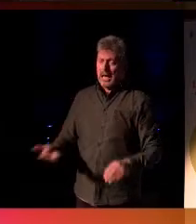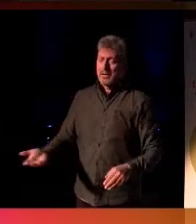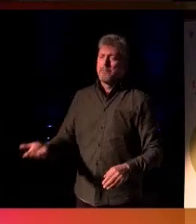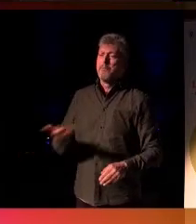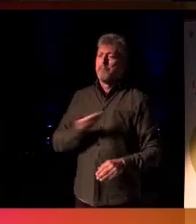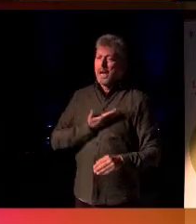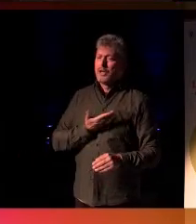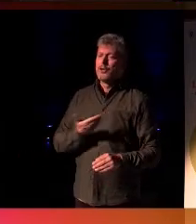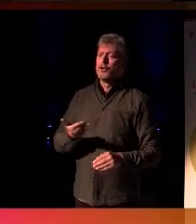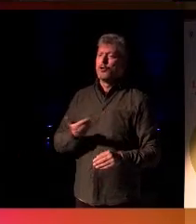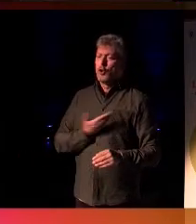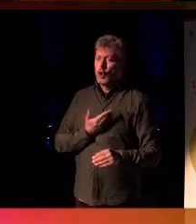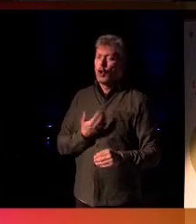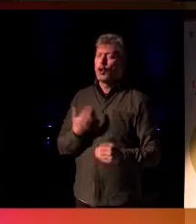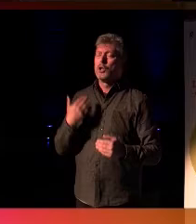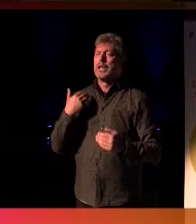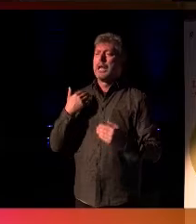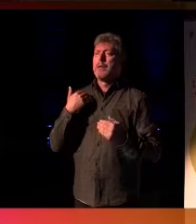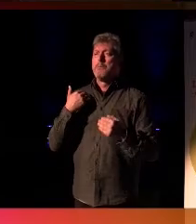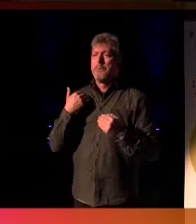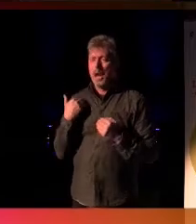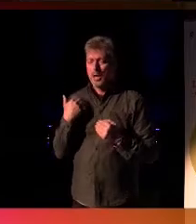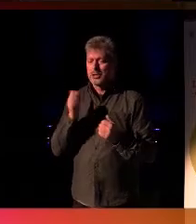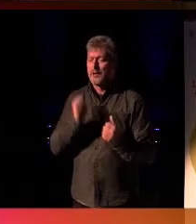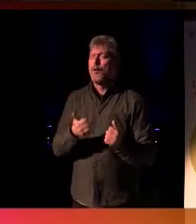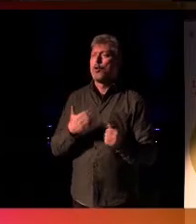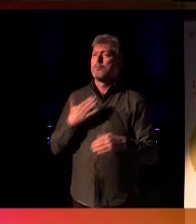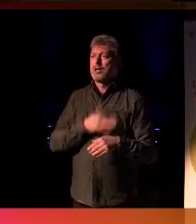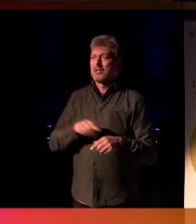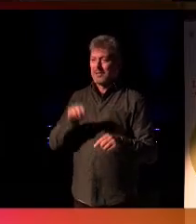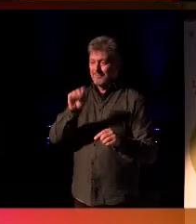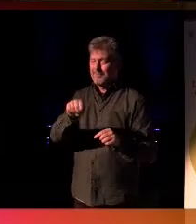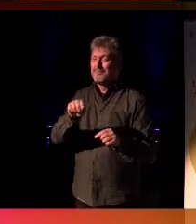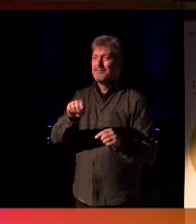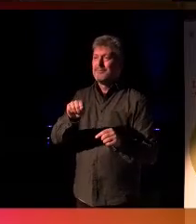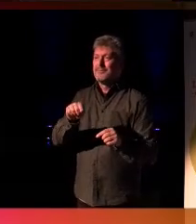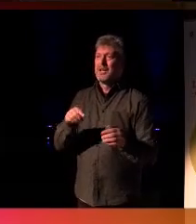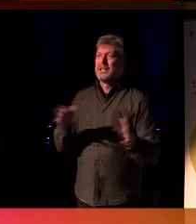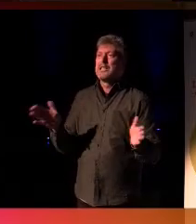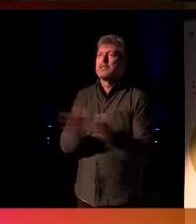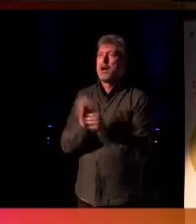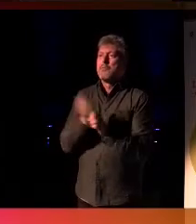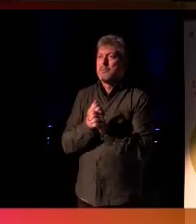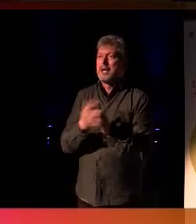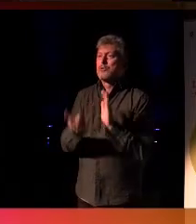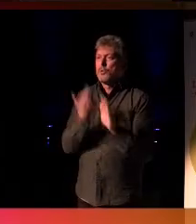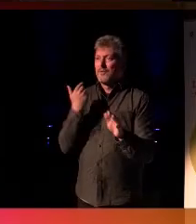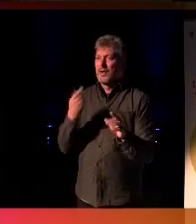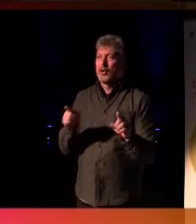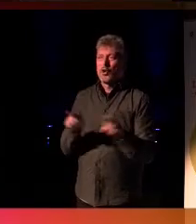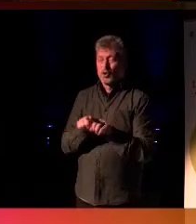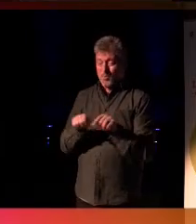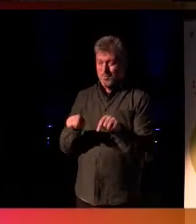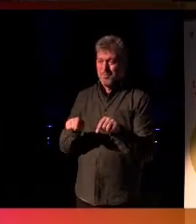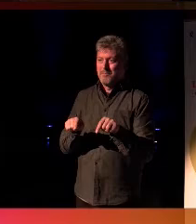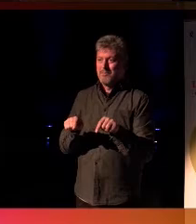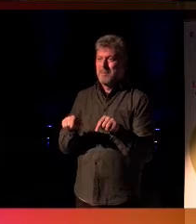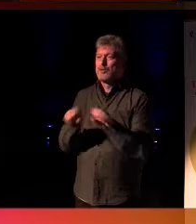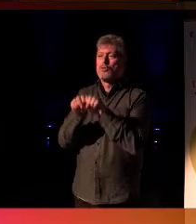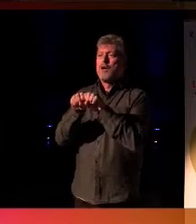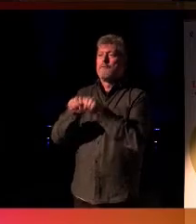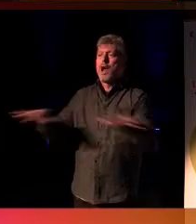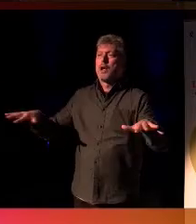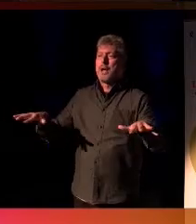betydelige belastninger for pasientene i de samhandlingsutfordringene som en fragmentert tjeneste fører med